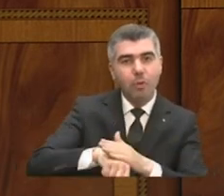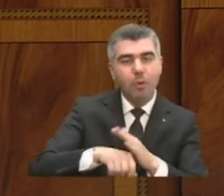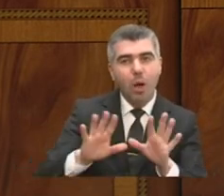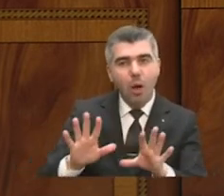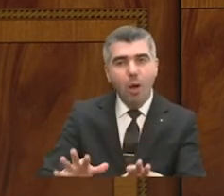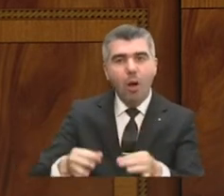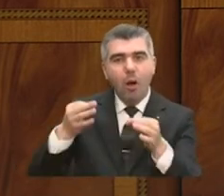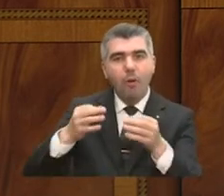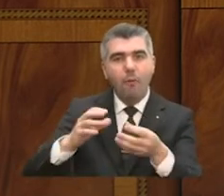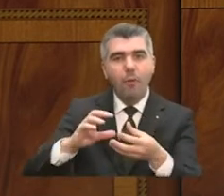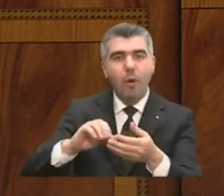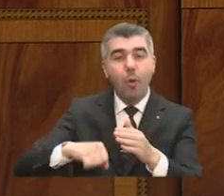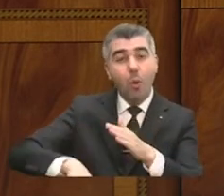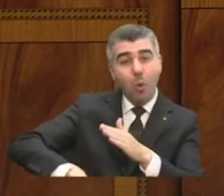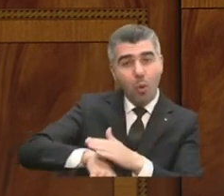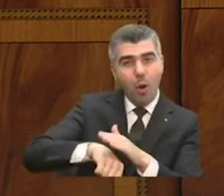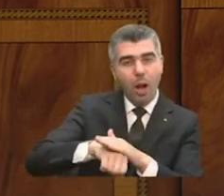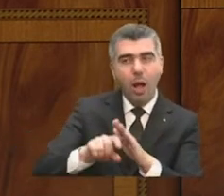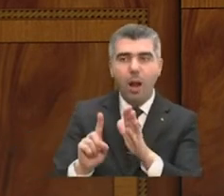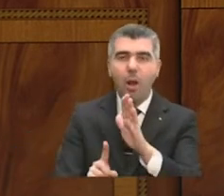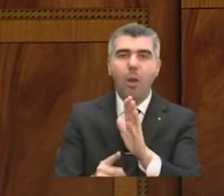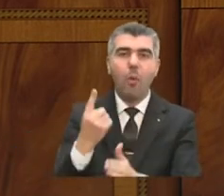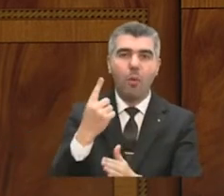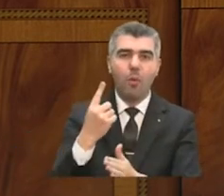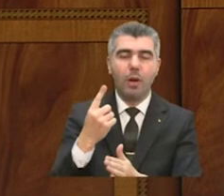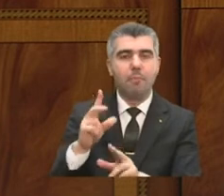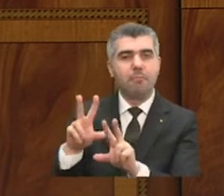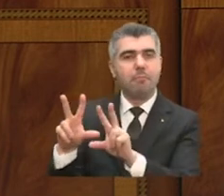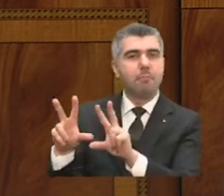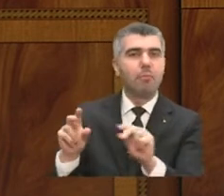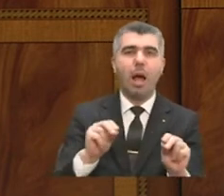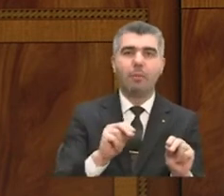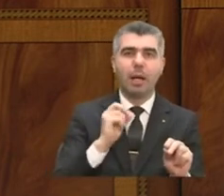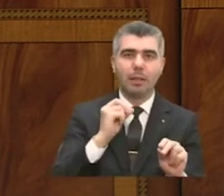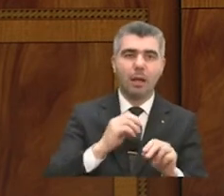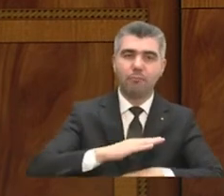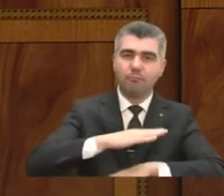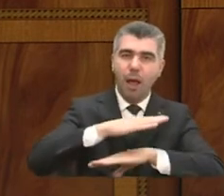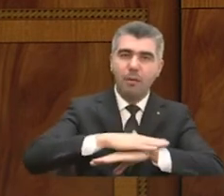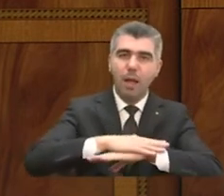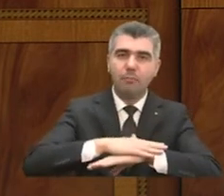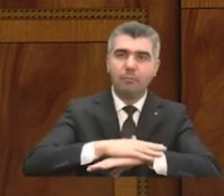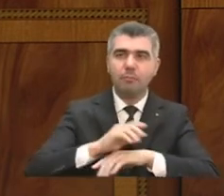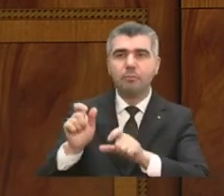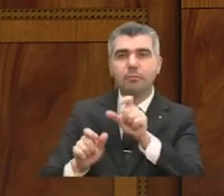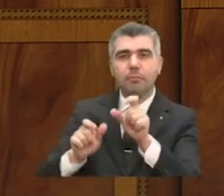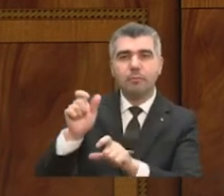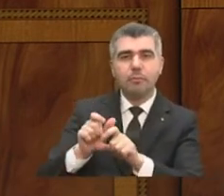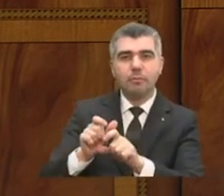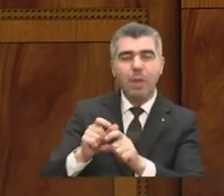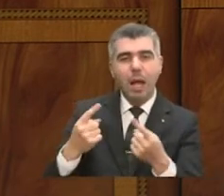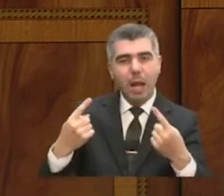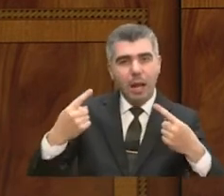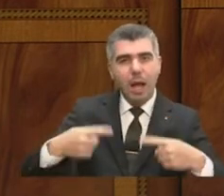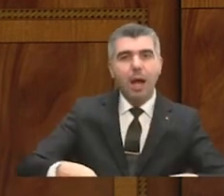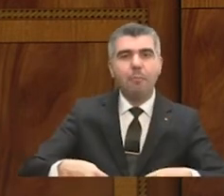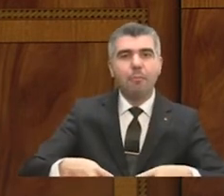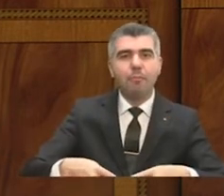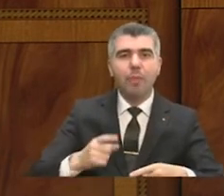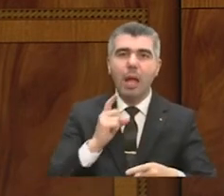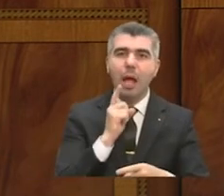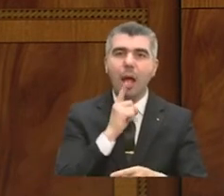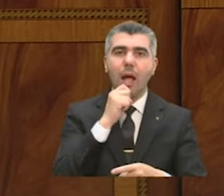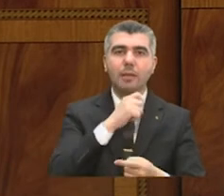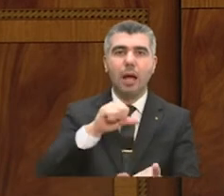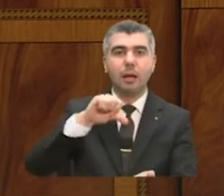est arrivée donc à cet exploit. C'est un exploit footballeur, mais c'est également